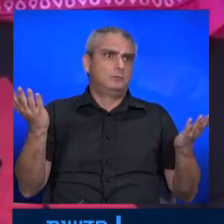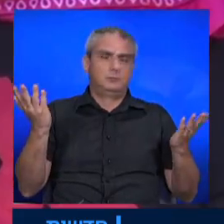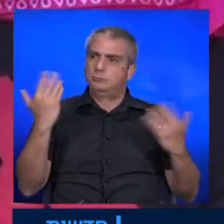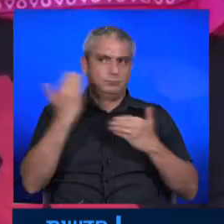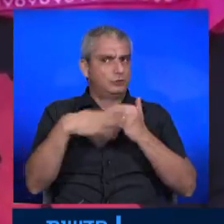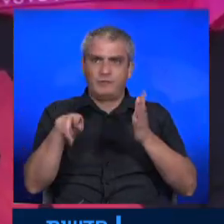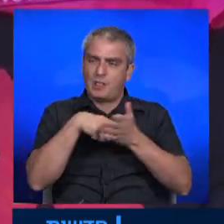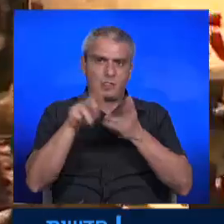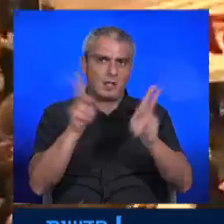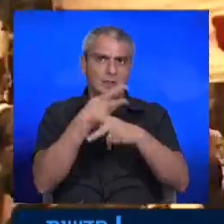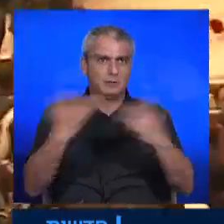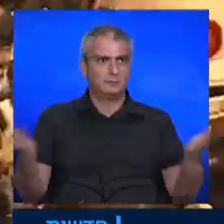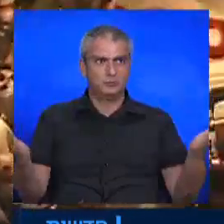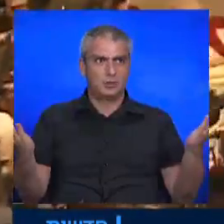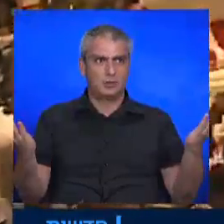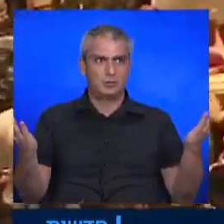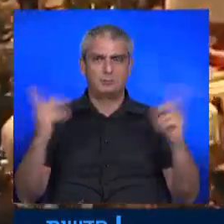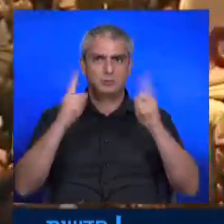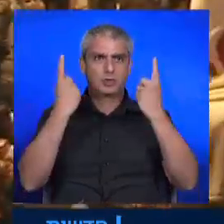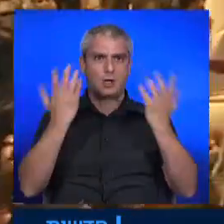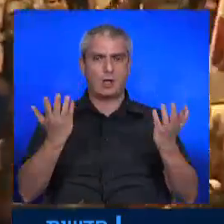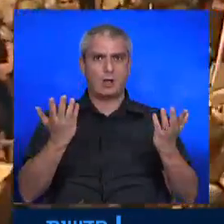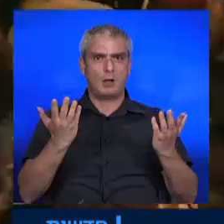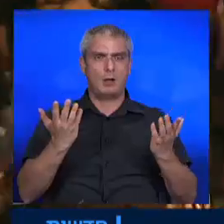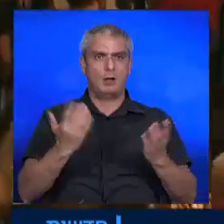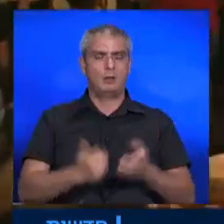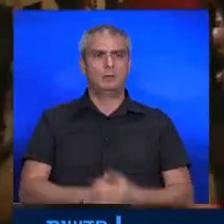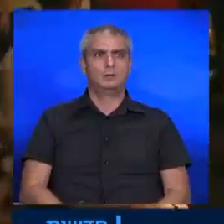לתקן את מה שקרה. בין כך ובין